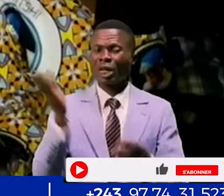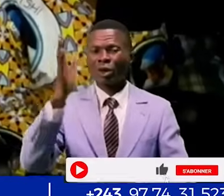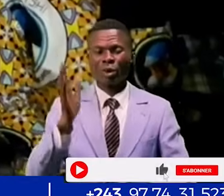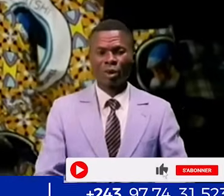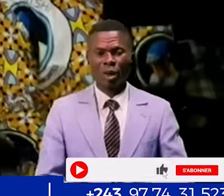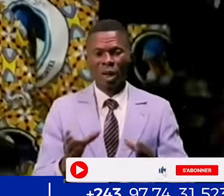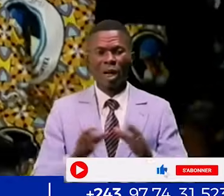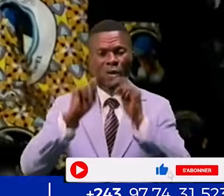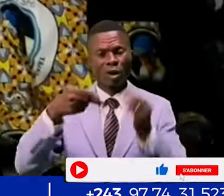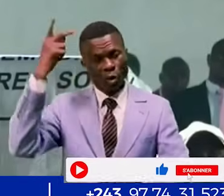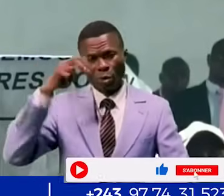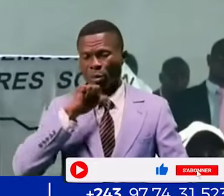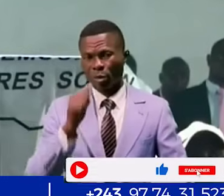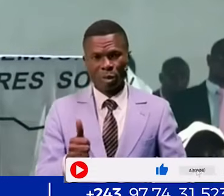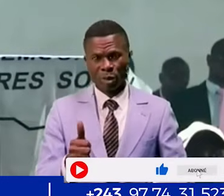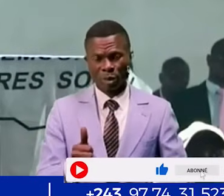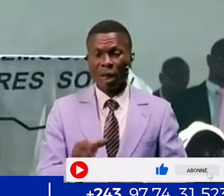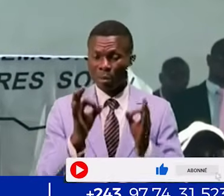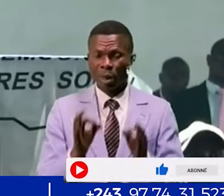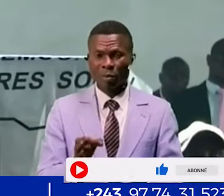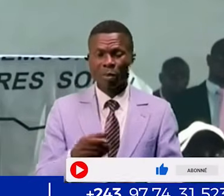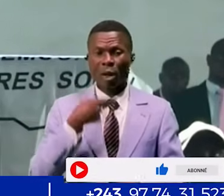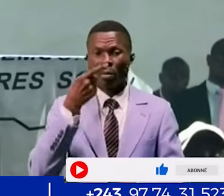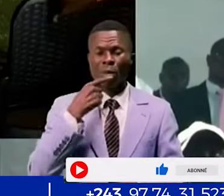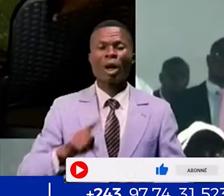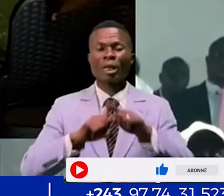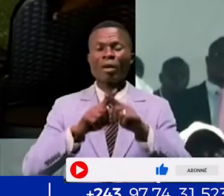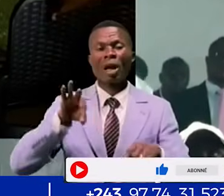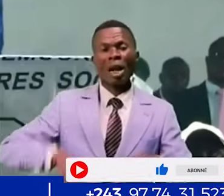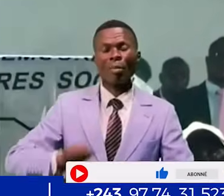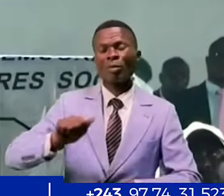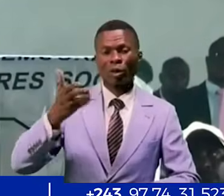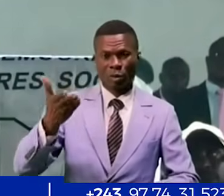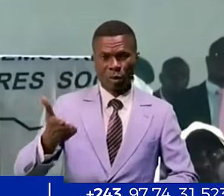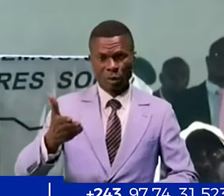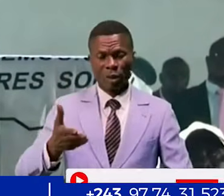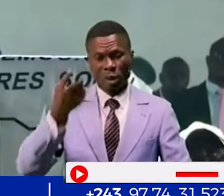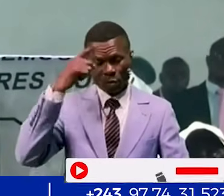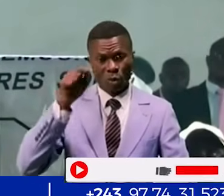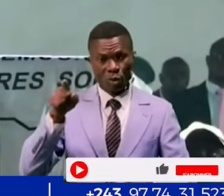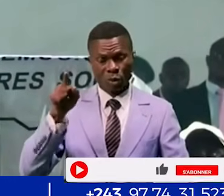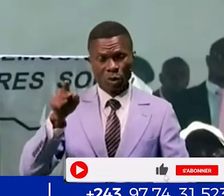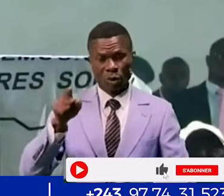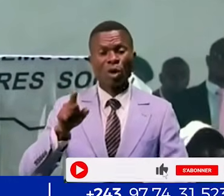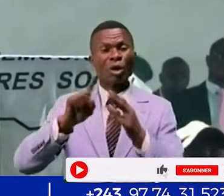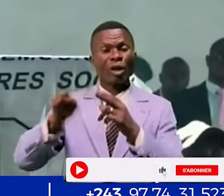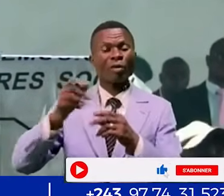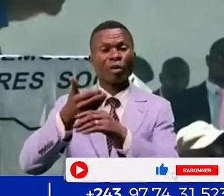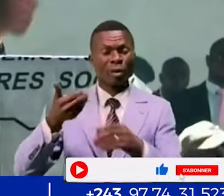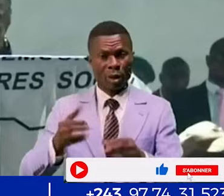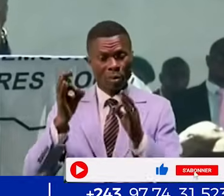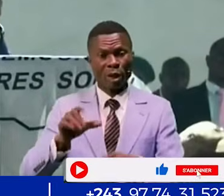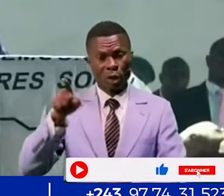ni avec son parti, si ce ne sont que les conflits d'intérêts personnels. Pour lui, c'est une fuite en avant, car